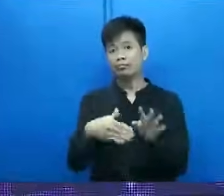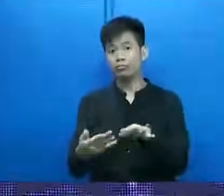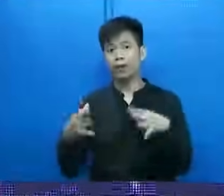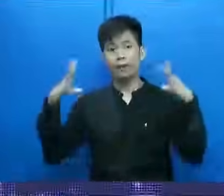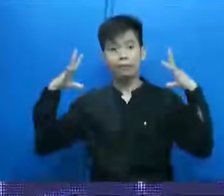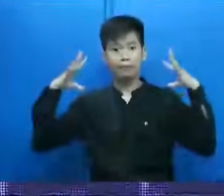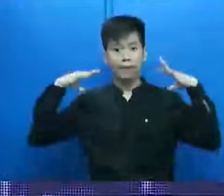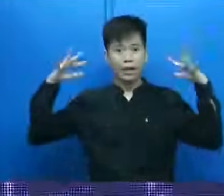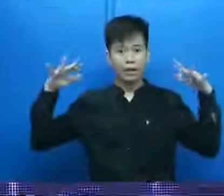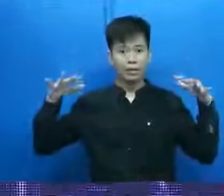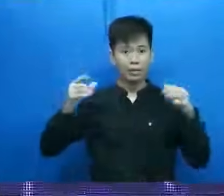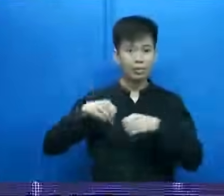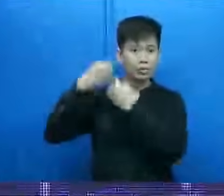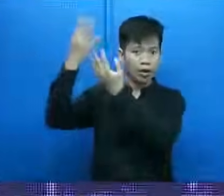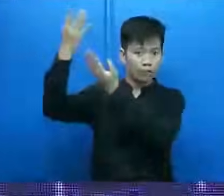surganya.